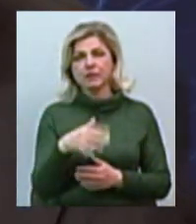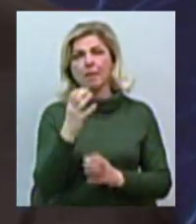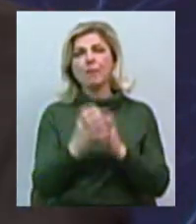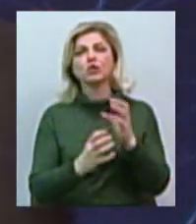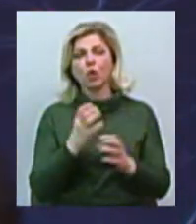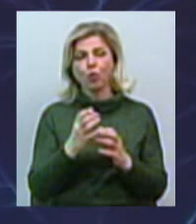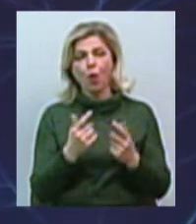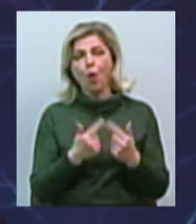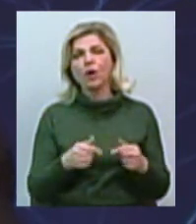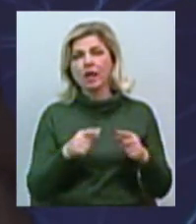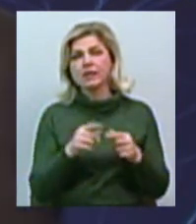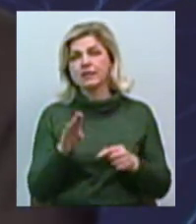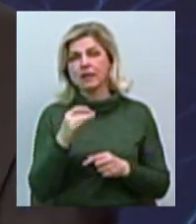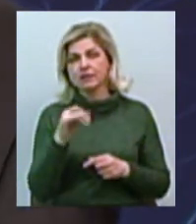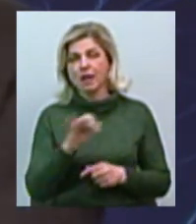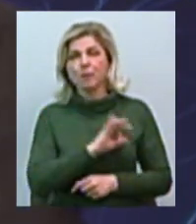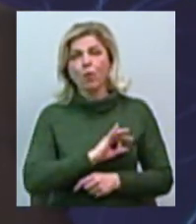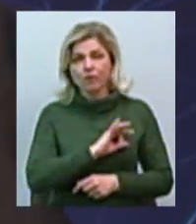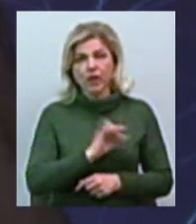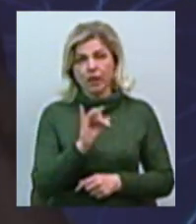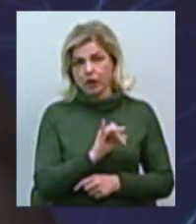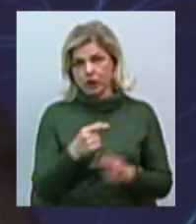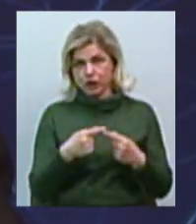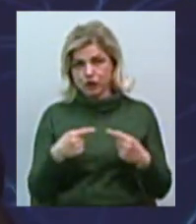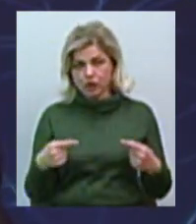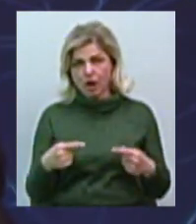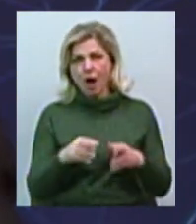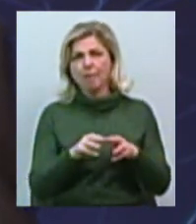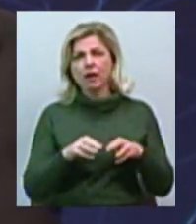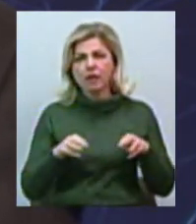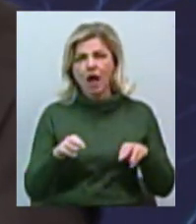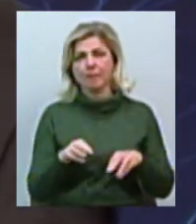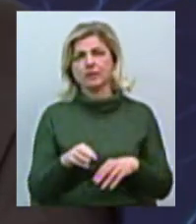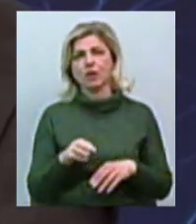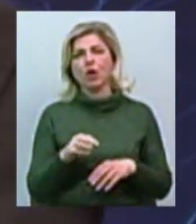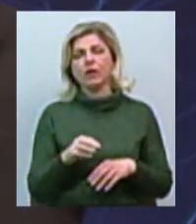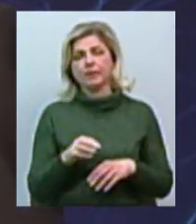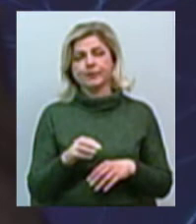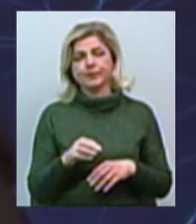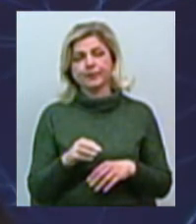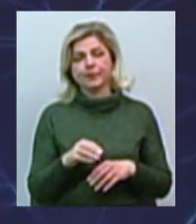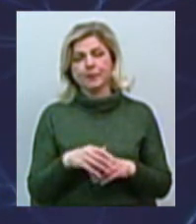міжнародних організацій профспілкових і інших, парламентських, урядових,